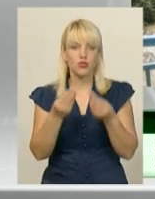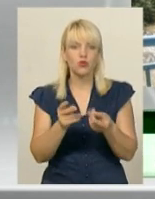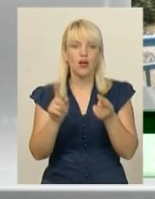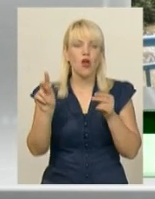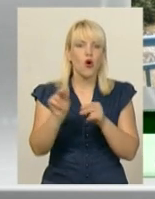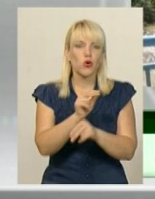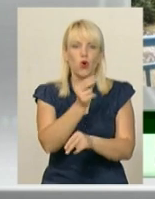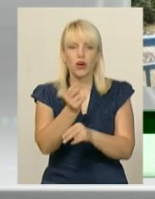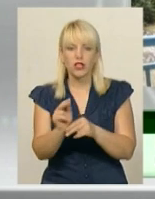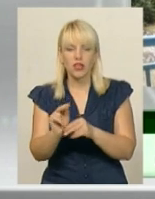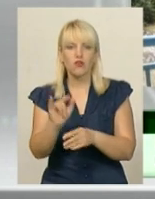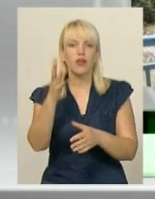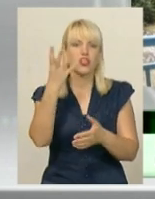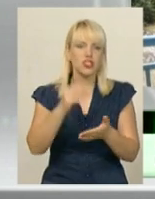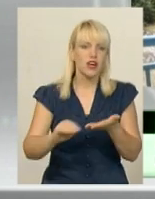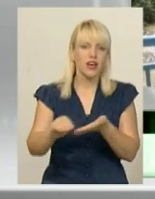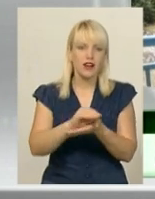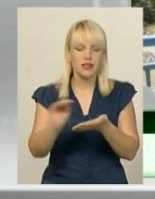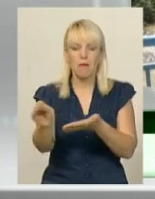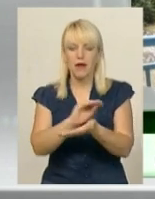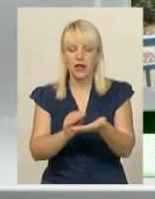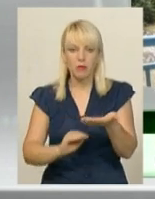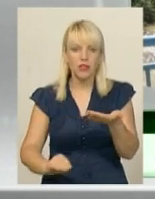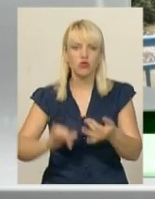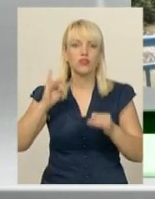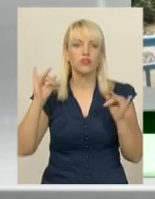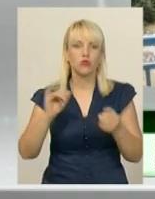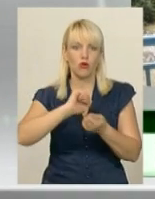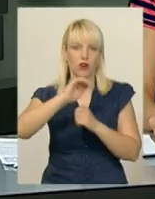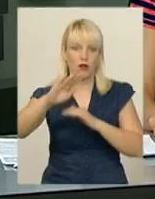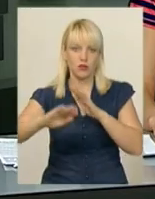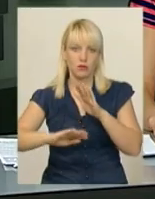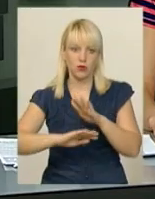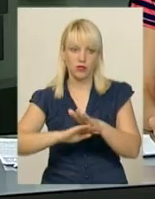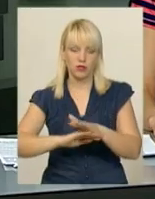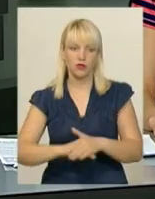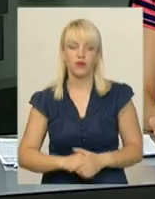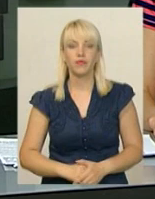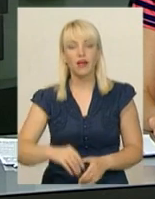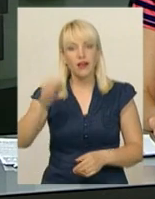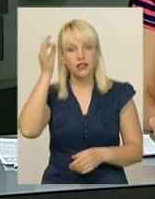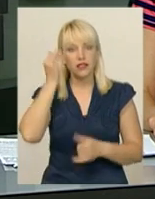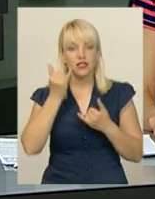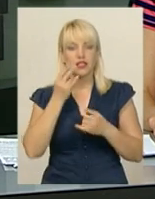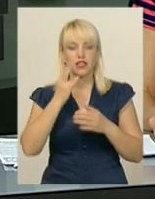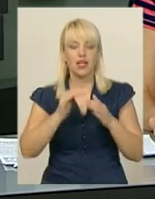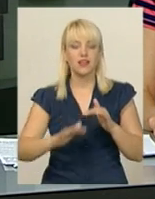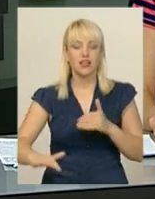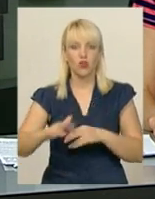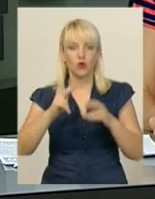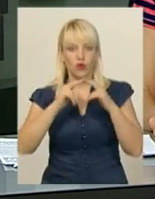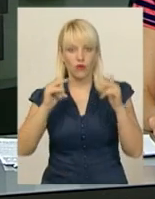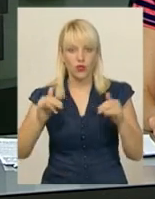перепишуть ранню історію Кам'янця-Подільського, та, яка не була зафіксована писемними джерелами. Нагадаю, нині на території фортеці